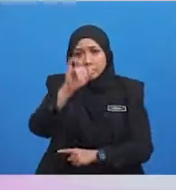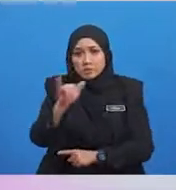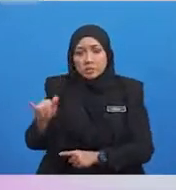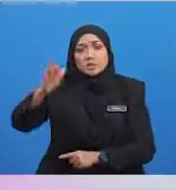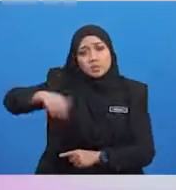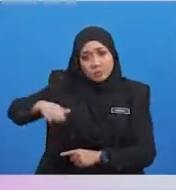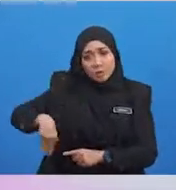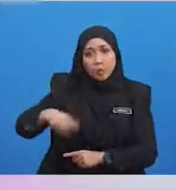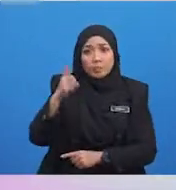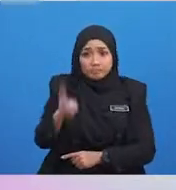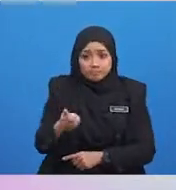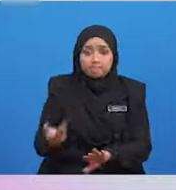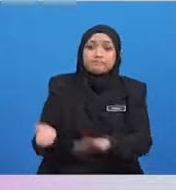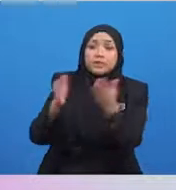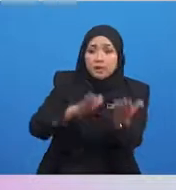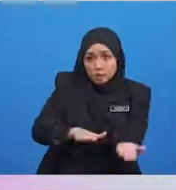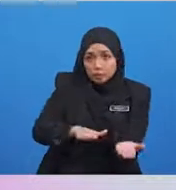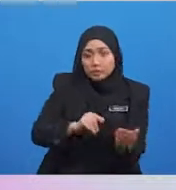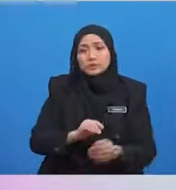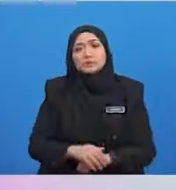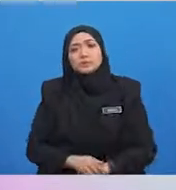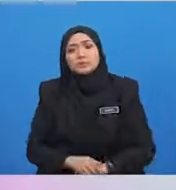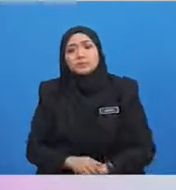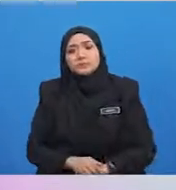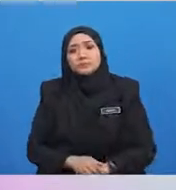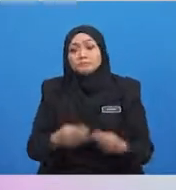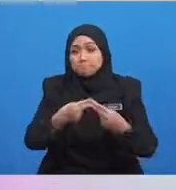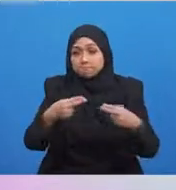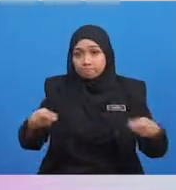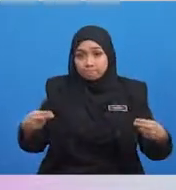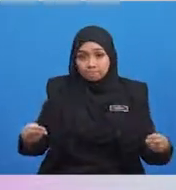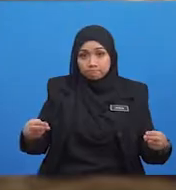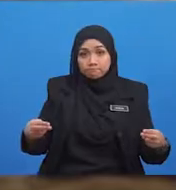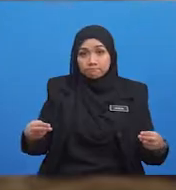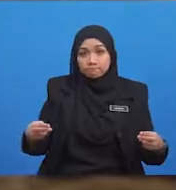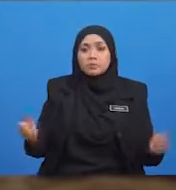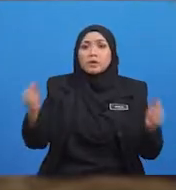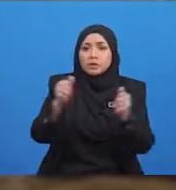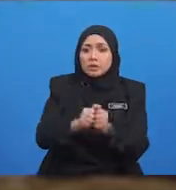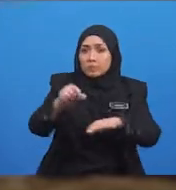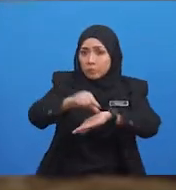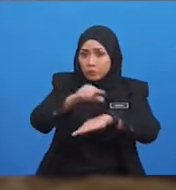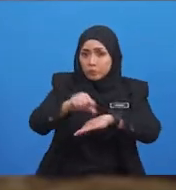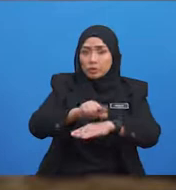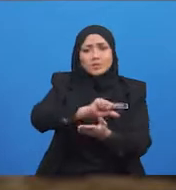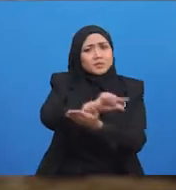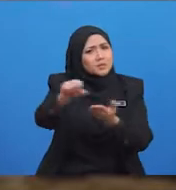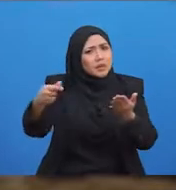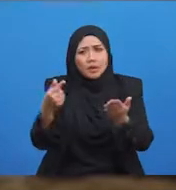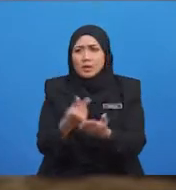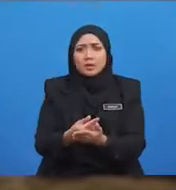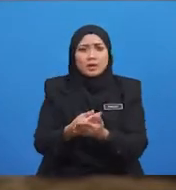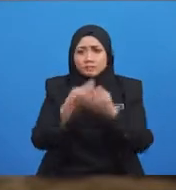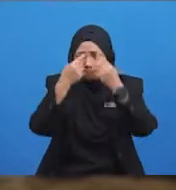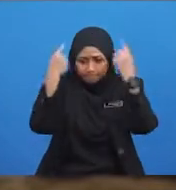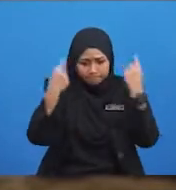sebelum meninggal dunia. Huraiannya ialah dengan menggunakan segala panca